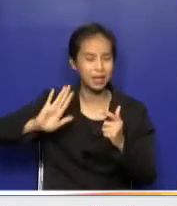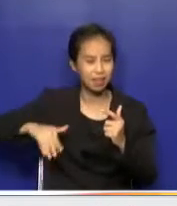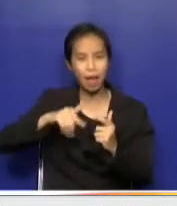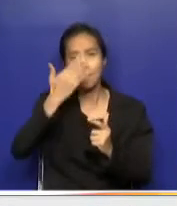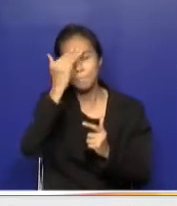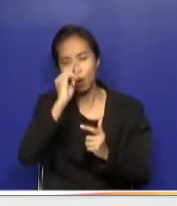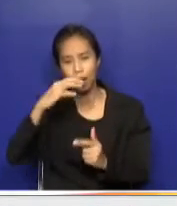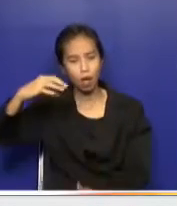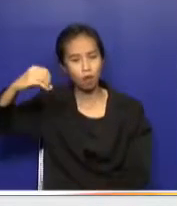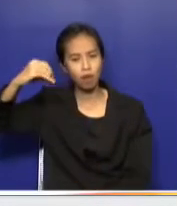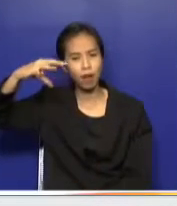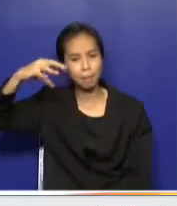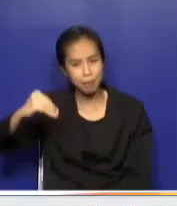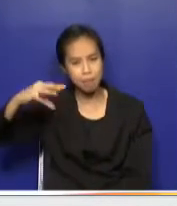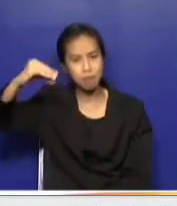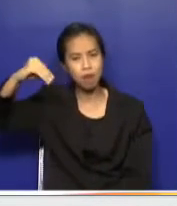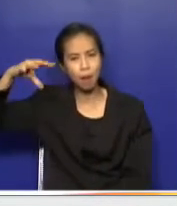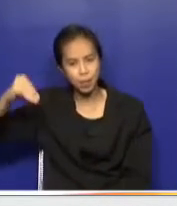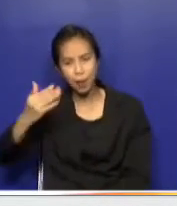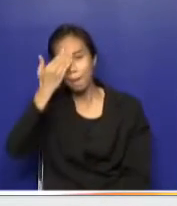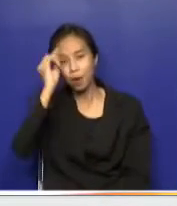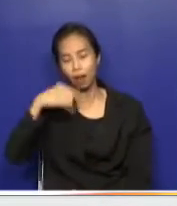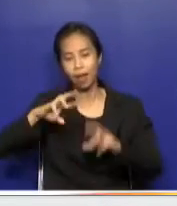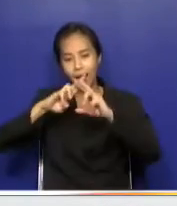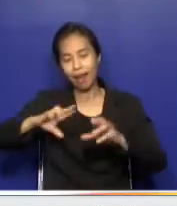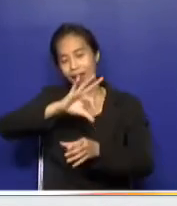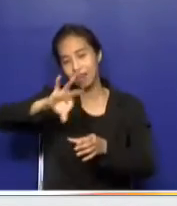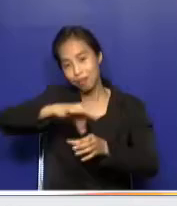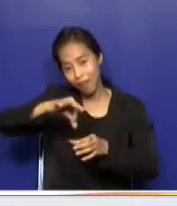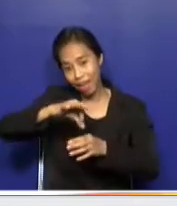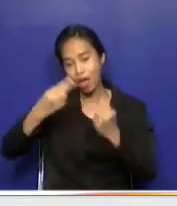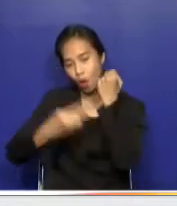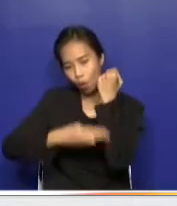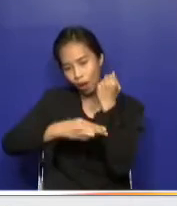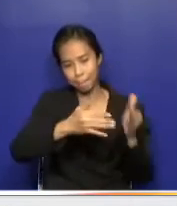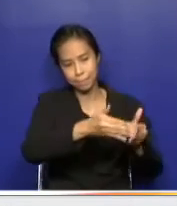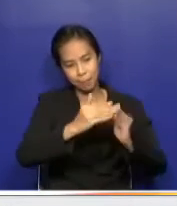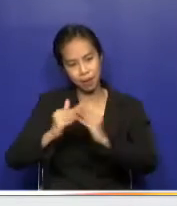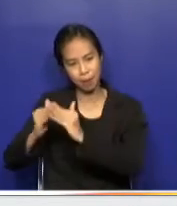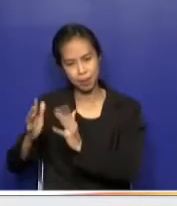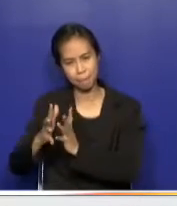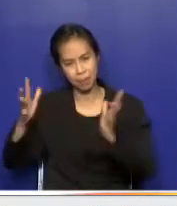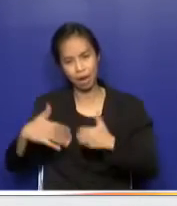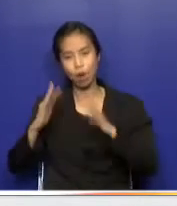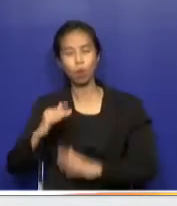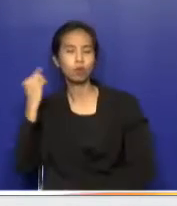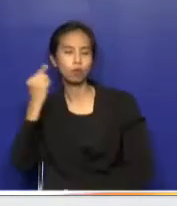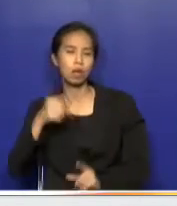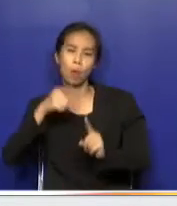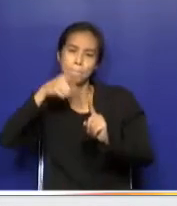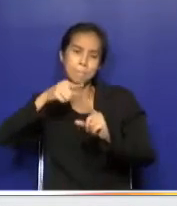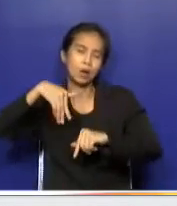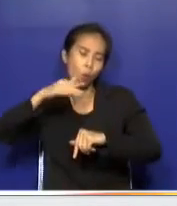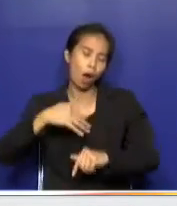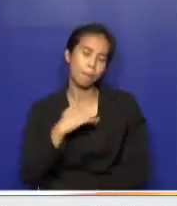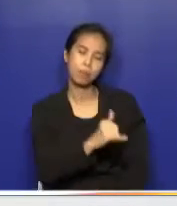การขยายตัวของโฮมสเตย์แล้วก็ร้านกาแฟนะครับทุกๆวันนะครับรับนักท่องเที่ยวไม่ต่ำกว่า1,000คนนะครับใน